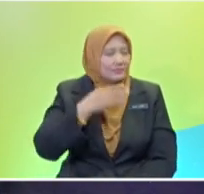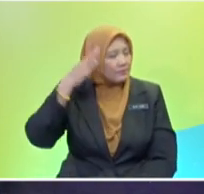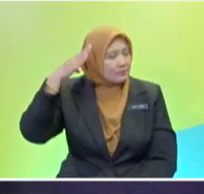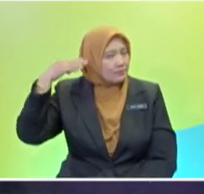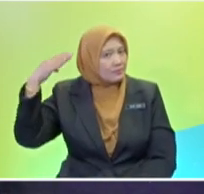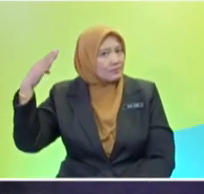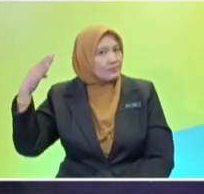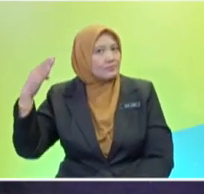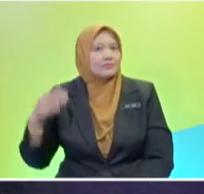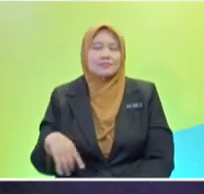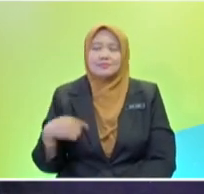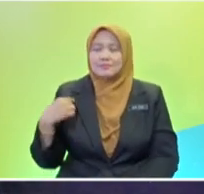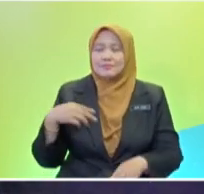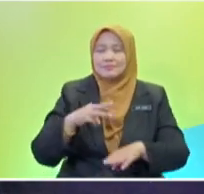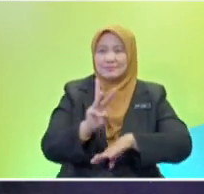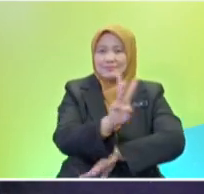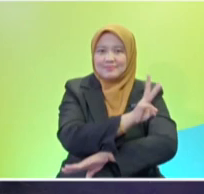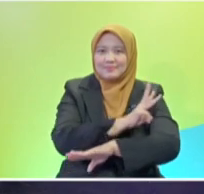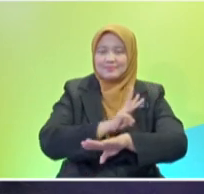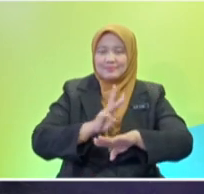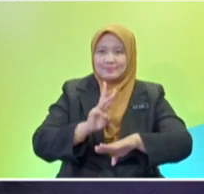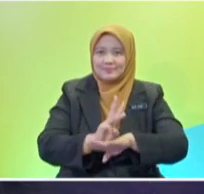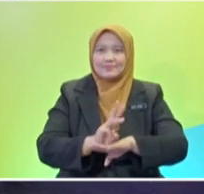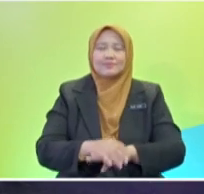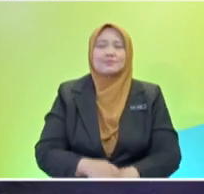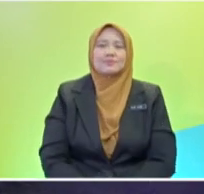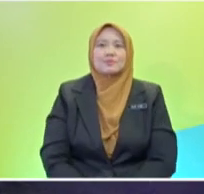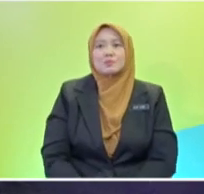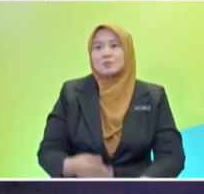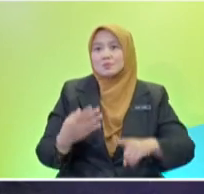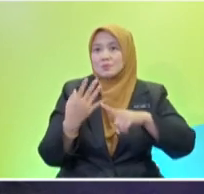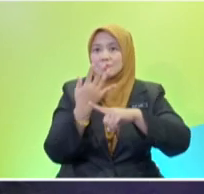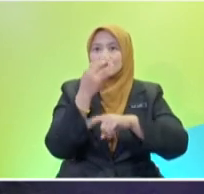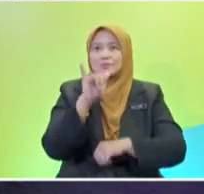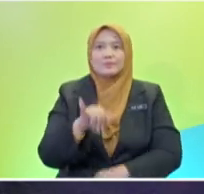di Padang rumput yang hijau yang nyaman menurut